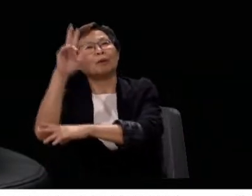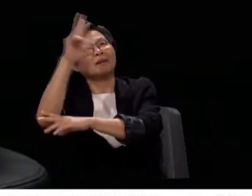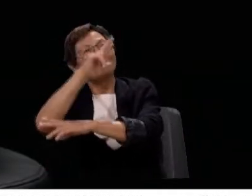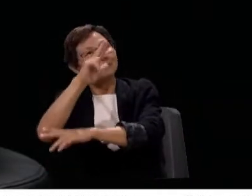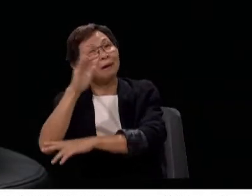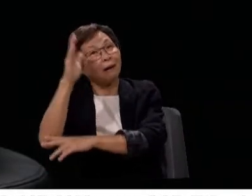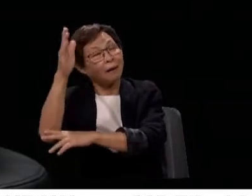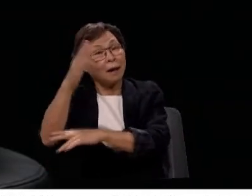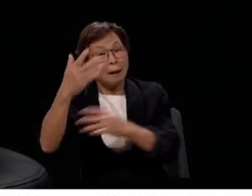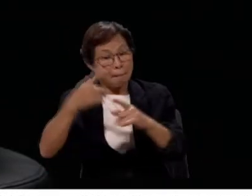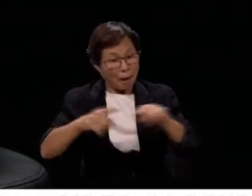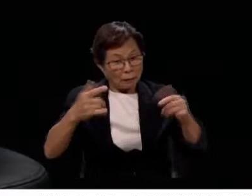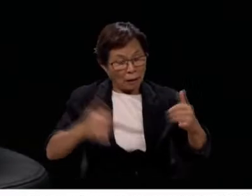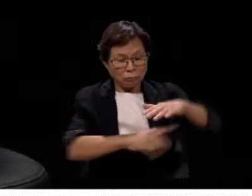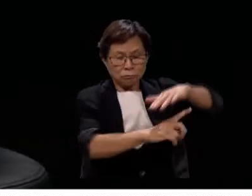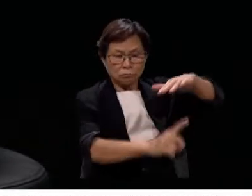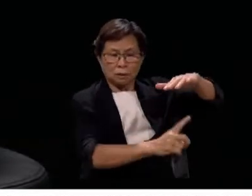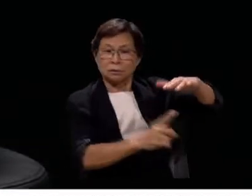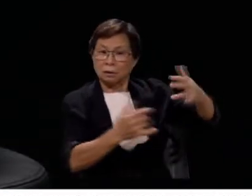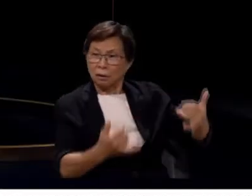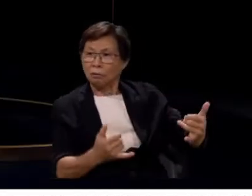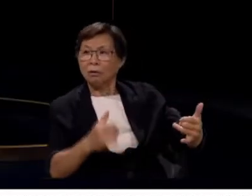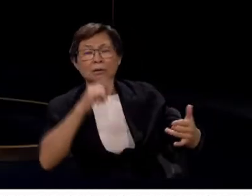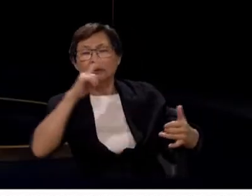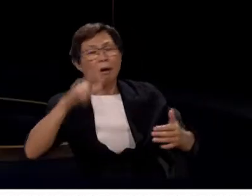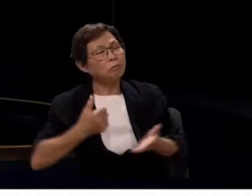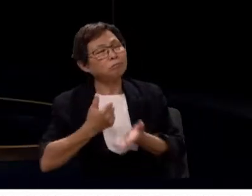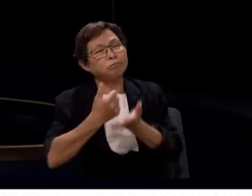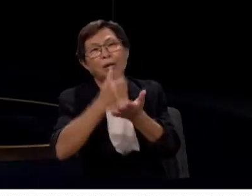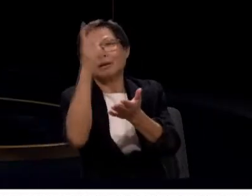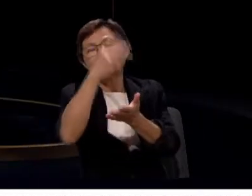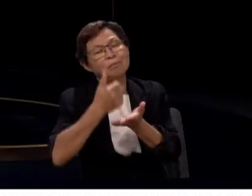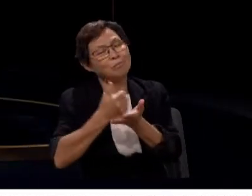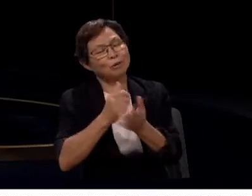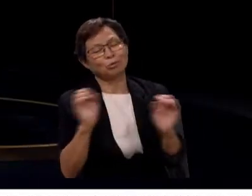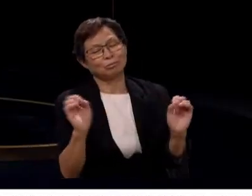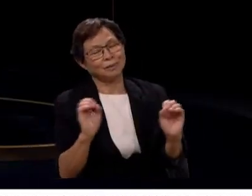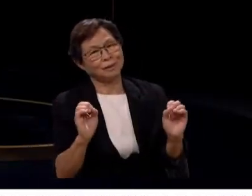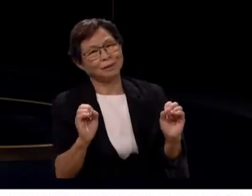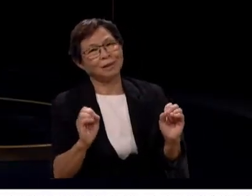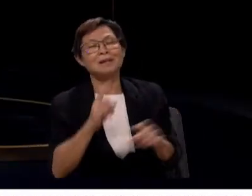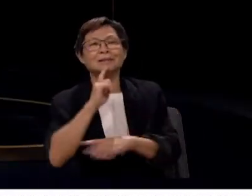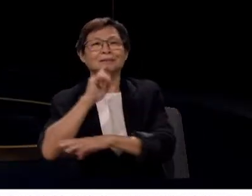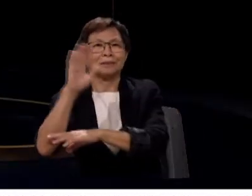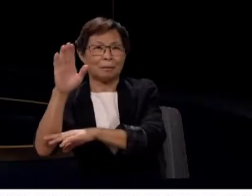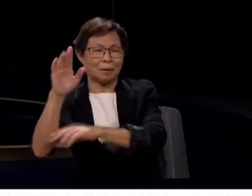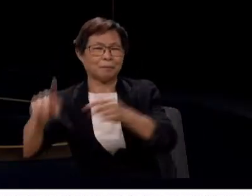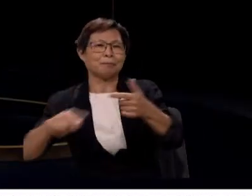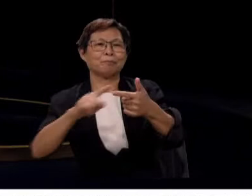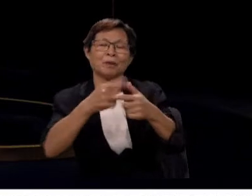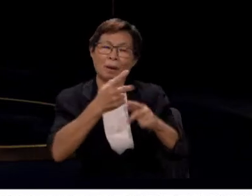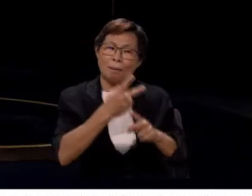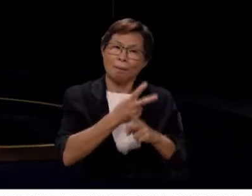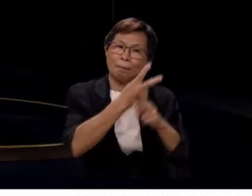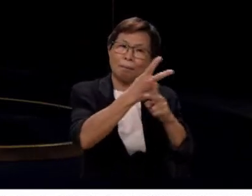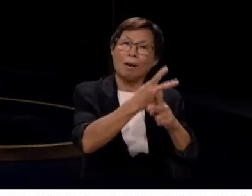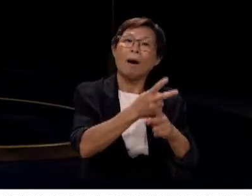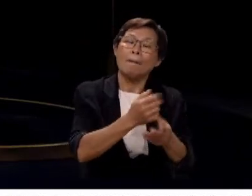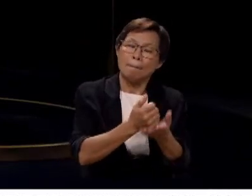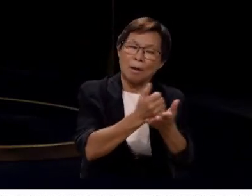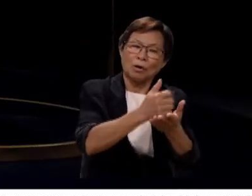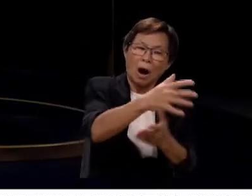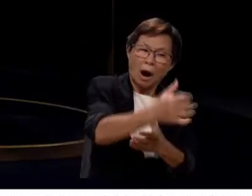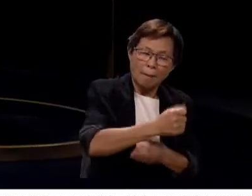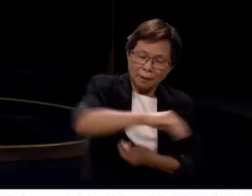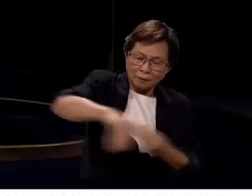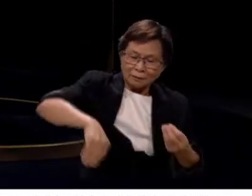dasarnya ialah tiada lagi bantuan kepada kerajaan sama Dedes ini jaminan dcg bantuan untuk pengambilan tanah